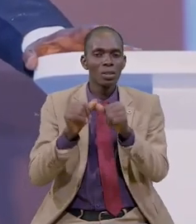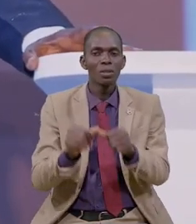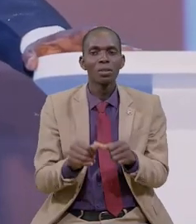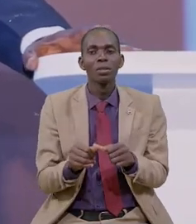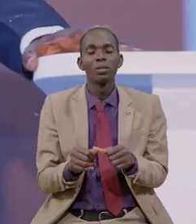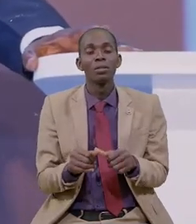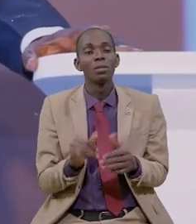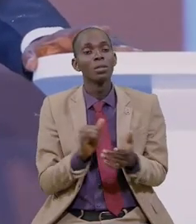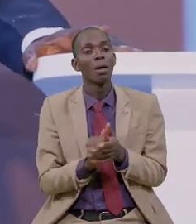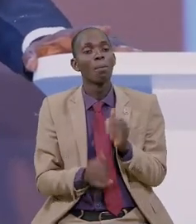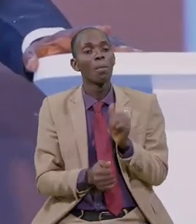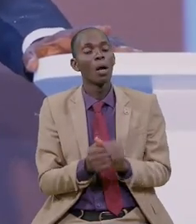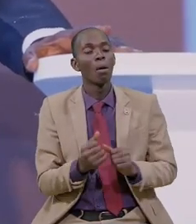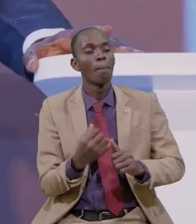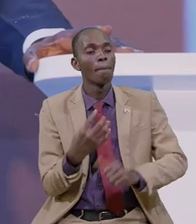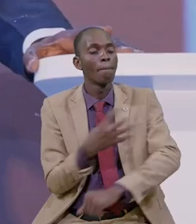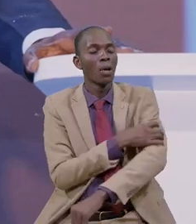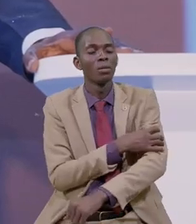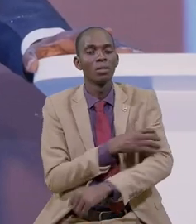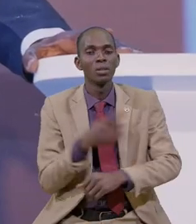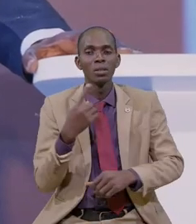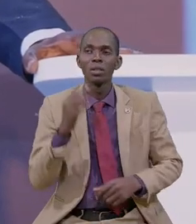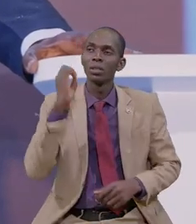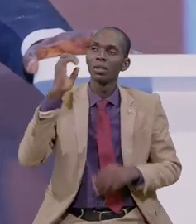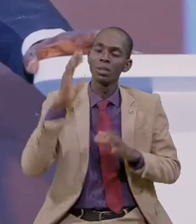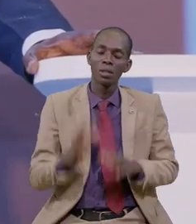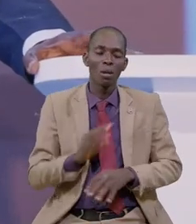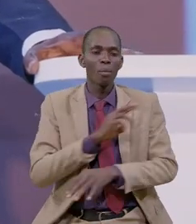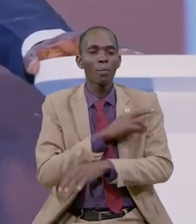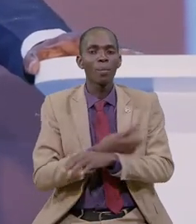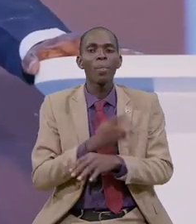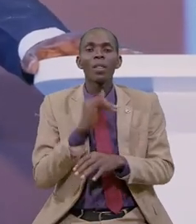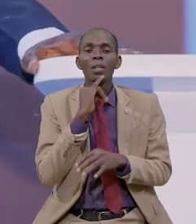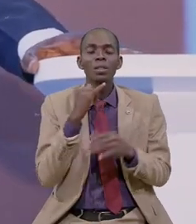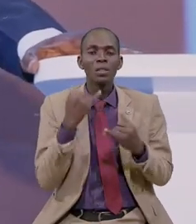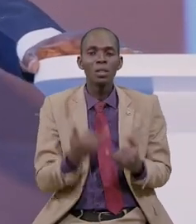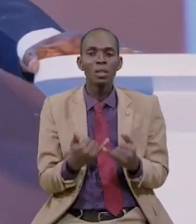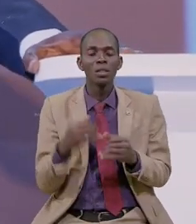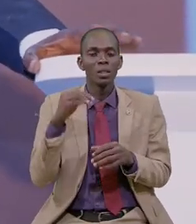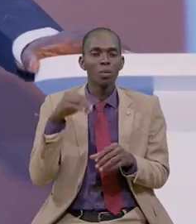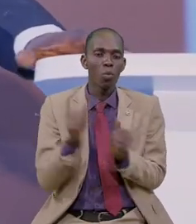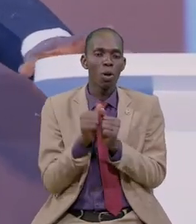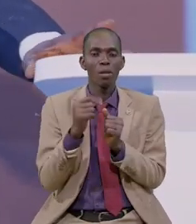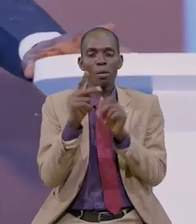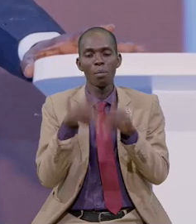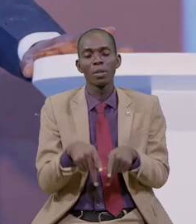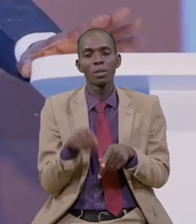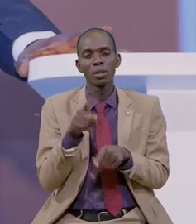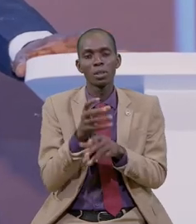Monsieur puissant, évangéliste puissant, il est maintenant avec celui chez qui il a la